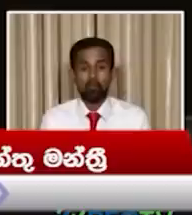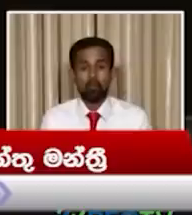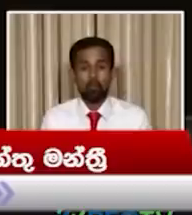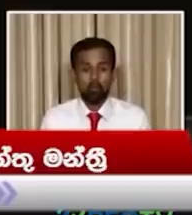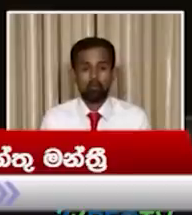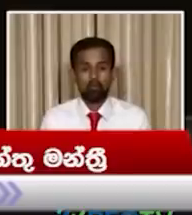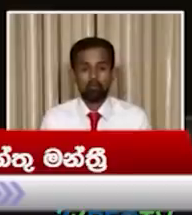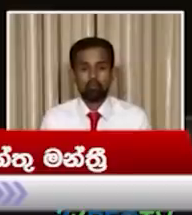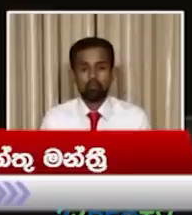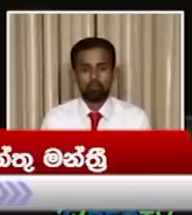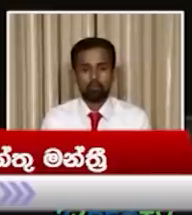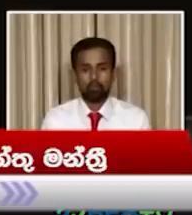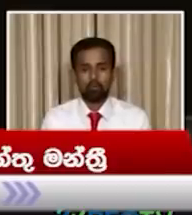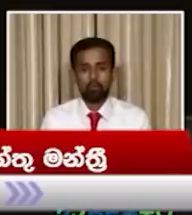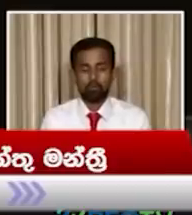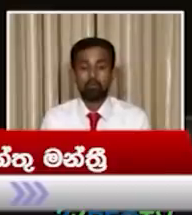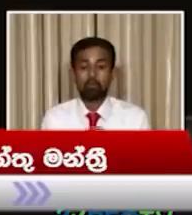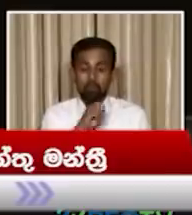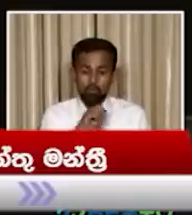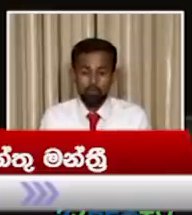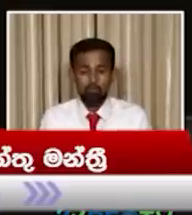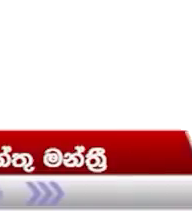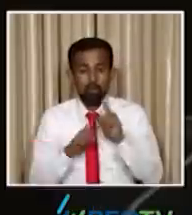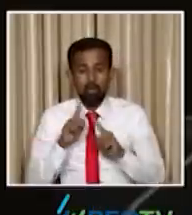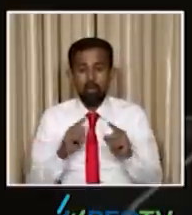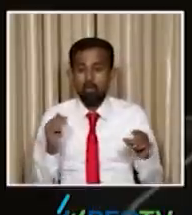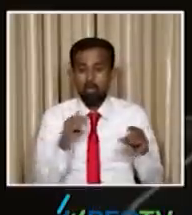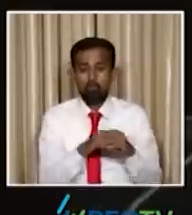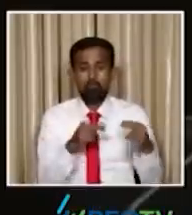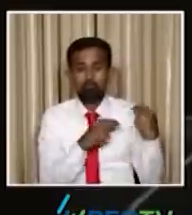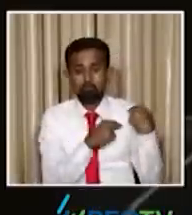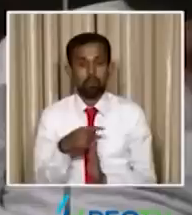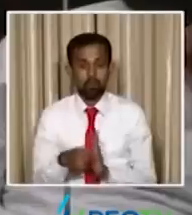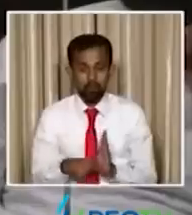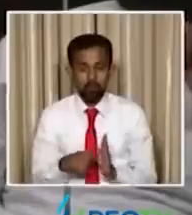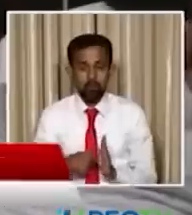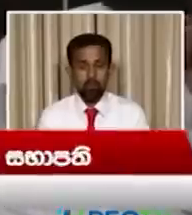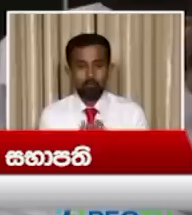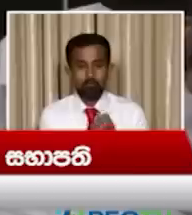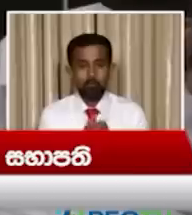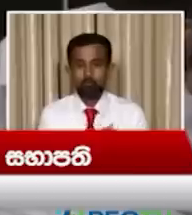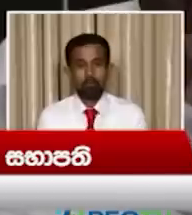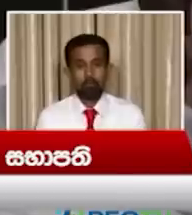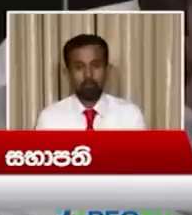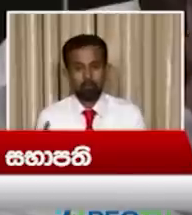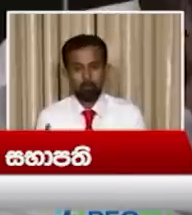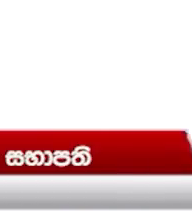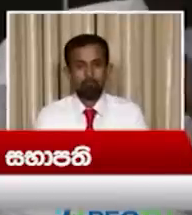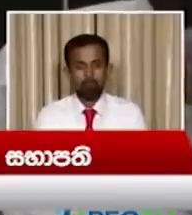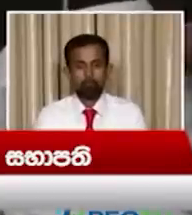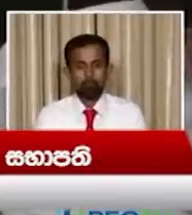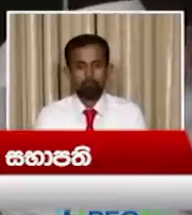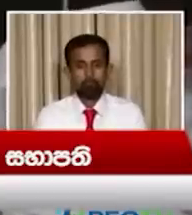ගැන අදාළ සියලු පාර්ශ්වයන් සමග නිහතමානී විදියට සාකච්ඡාවකට යාම වාකියුත්තම් කළ යුතුව තිබෙනවා වෛද්‍ය ශාස්ත්‍රයේ විතරක් නෙවෙයි හෙද